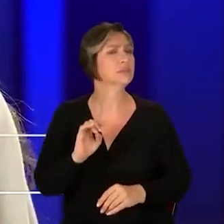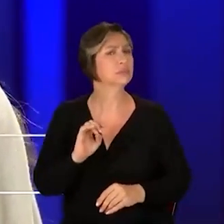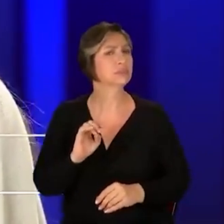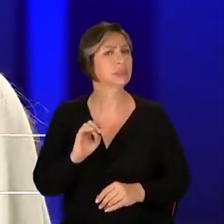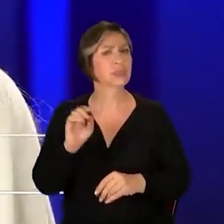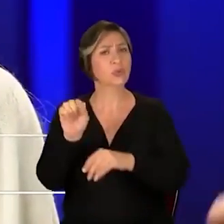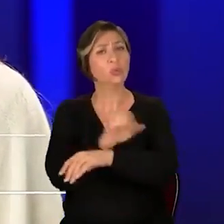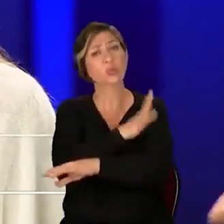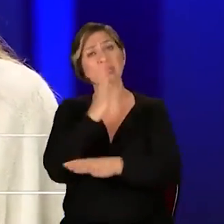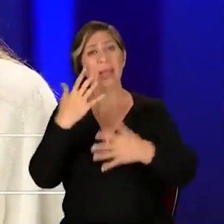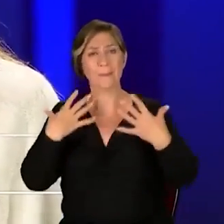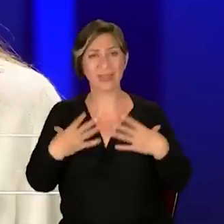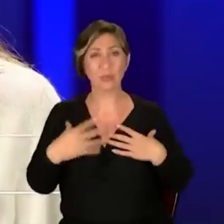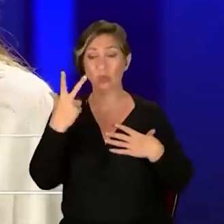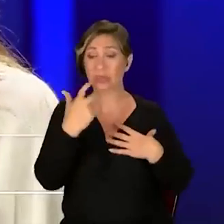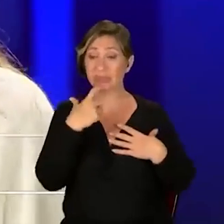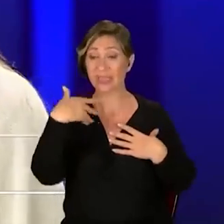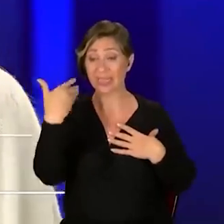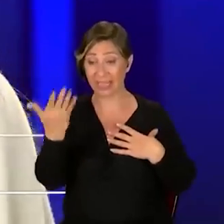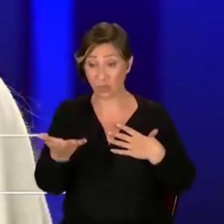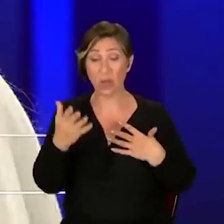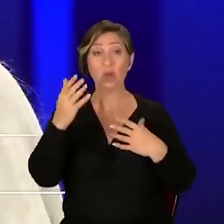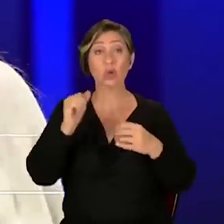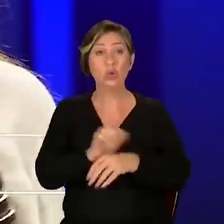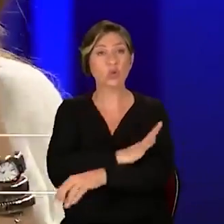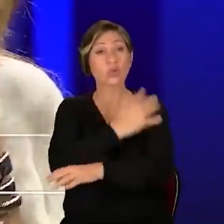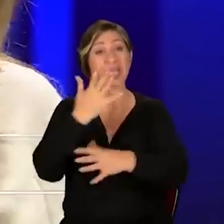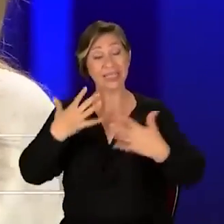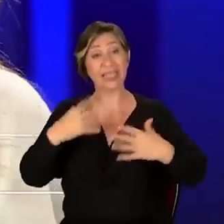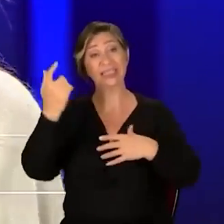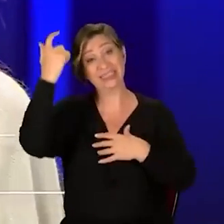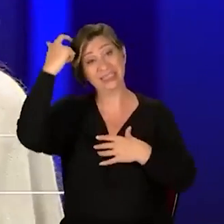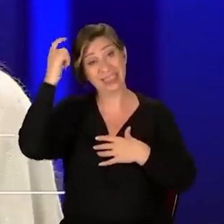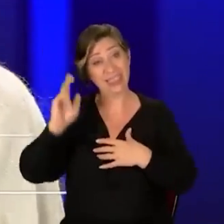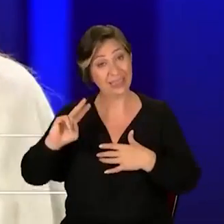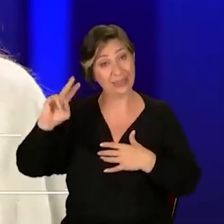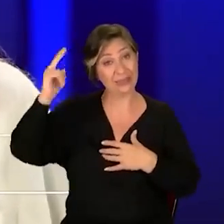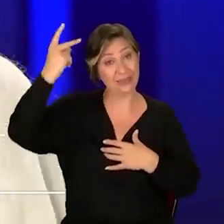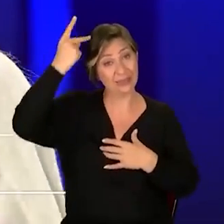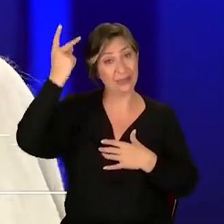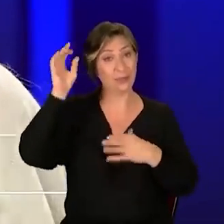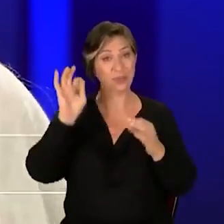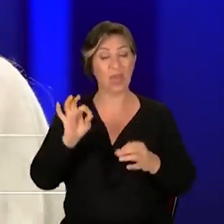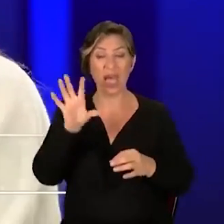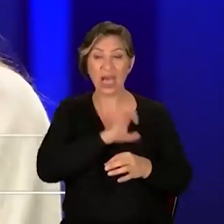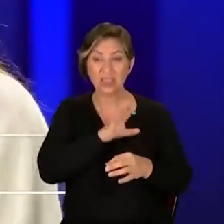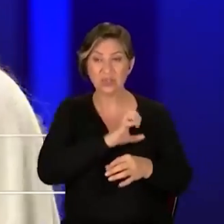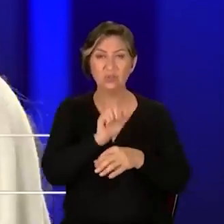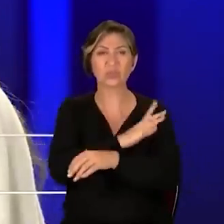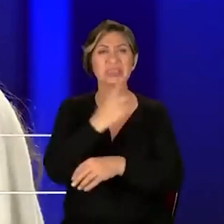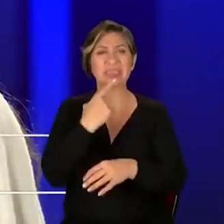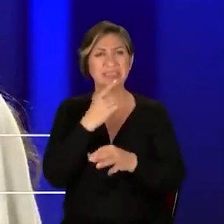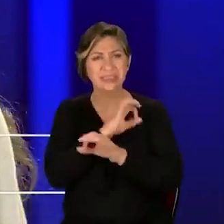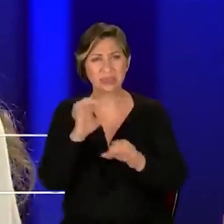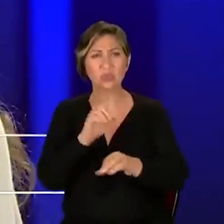kadar duygusal bedendesin ve 3 yaşından sonra duygusal bedenden çıkıp daha çok zihne geçmeye başlıyorsun. O yüzden acı duygularını veya tatsız